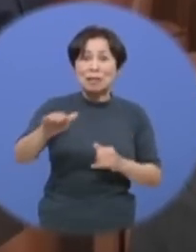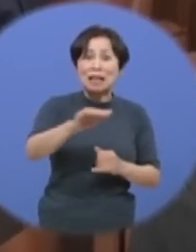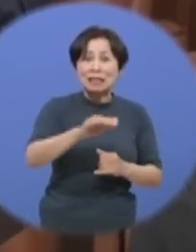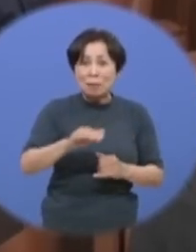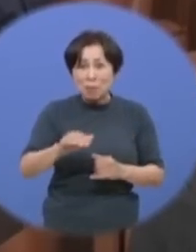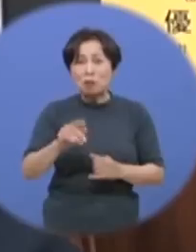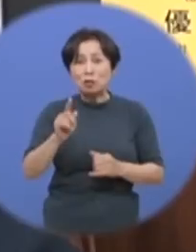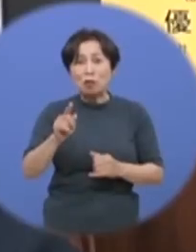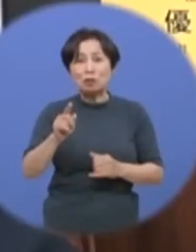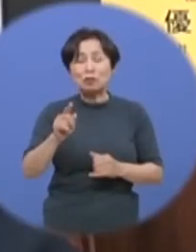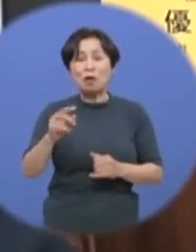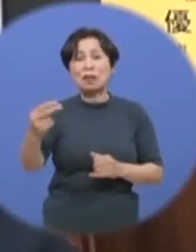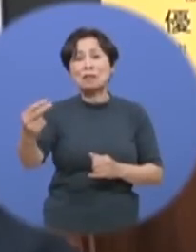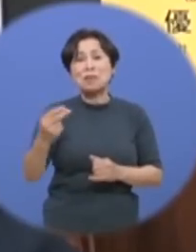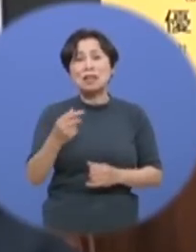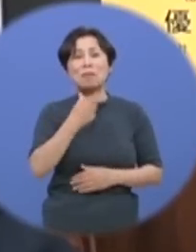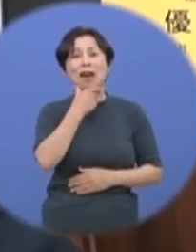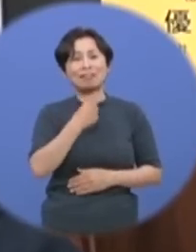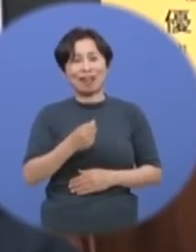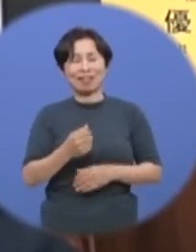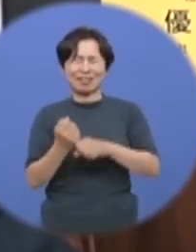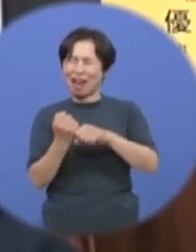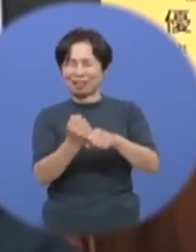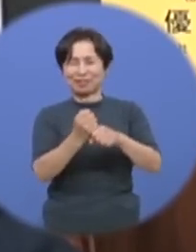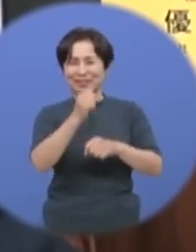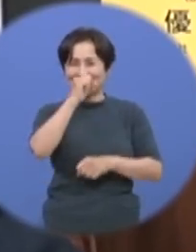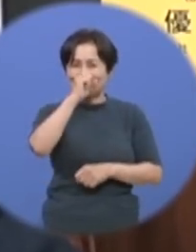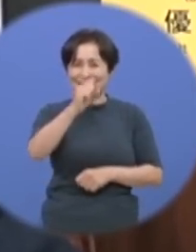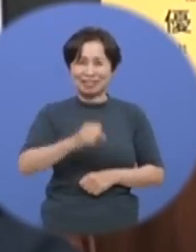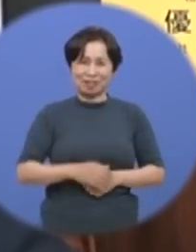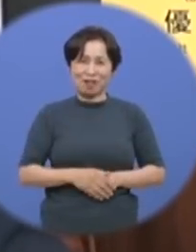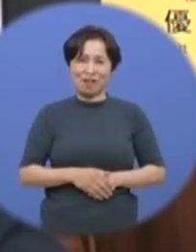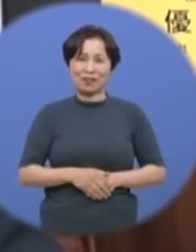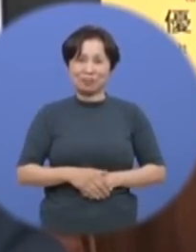よ野球ってやっぱりいいですよ